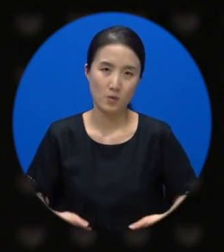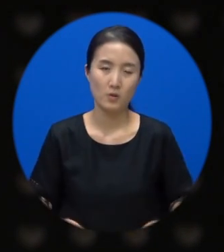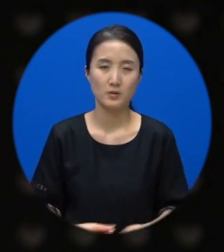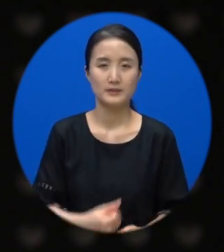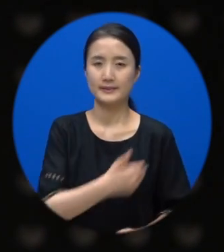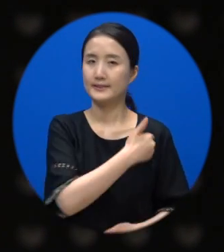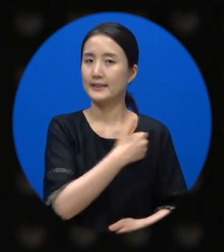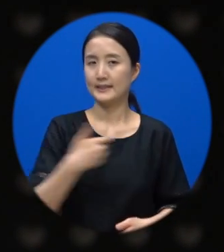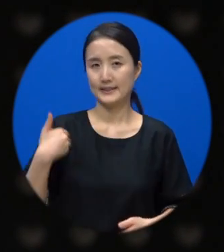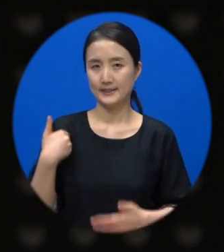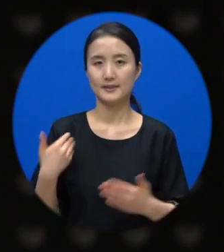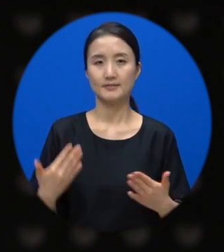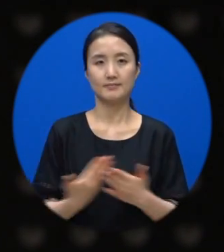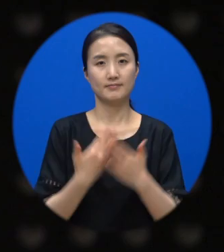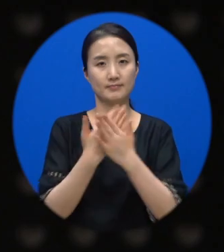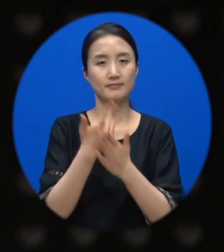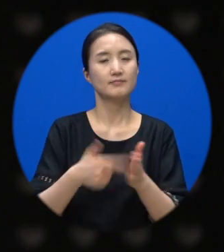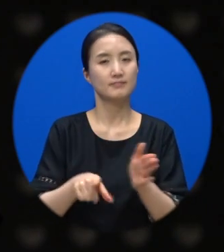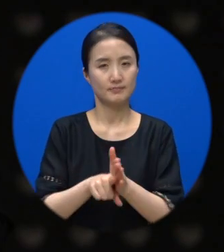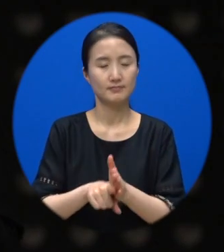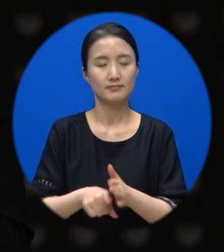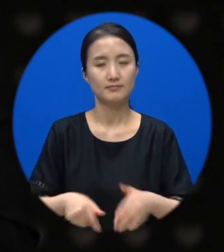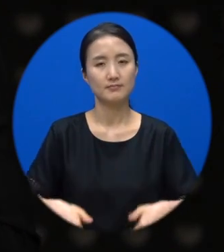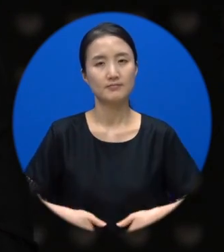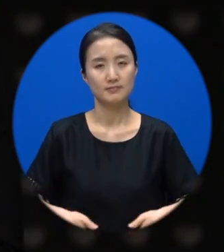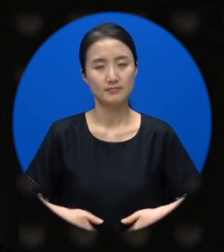그리고 자신감을 키우는데 조금 도움이 됩니다.